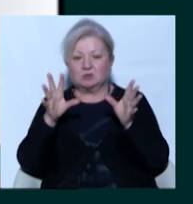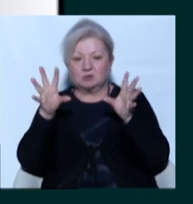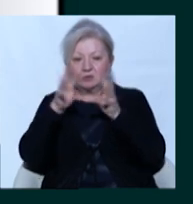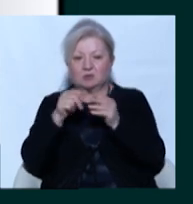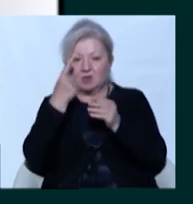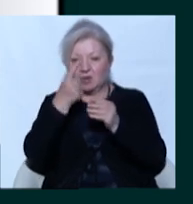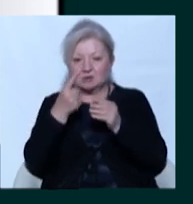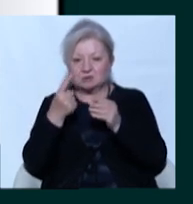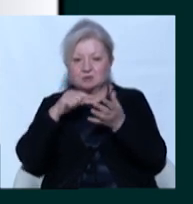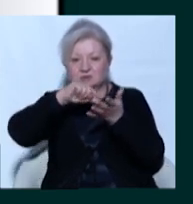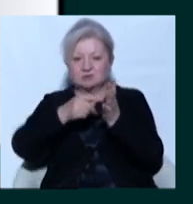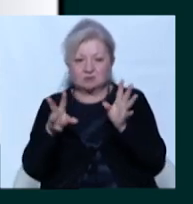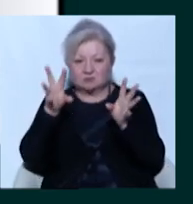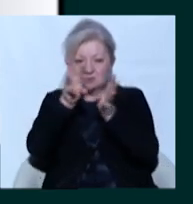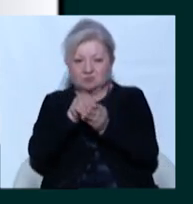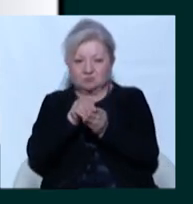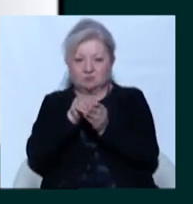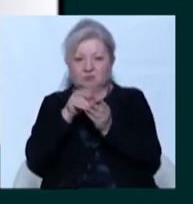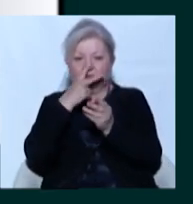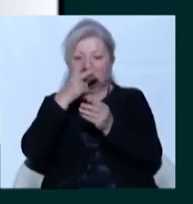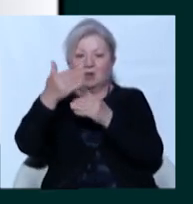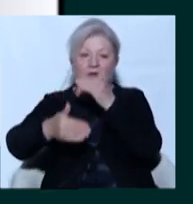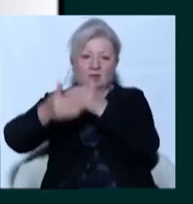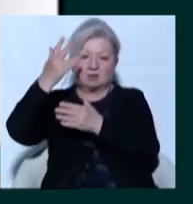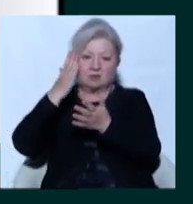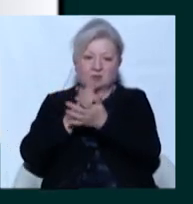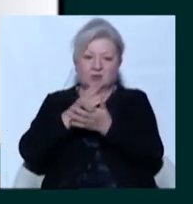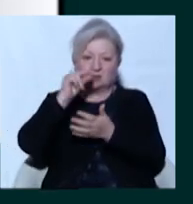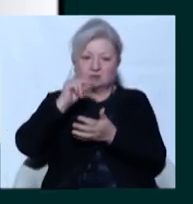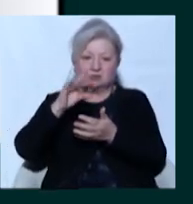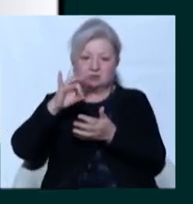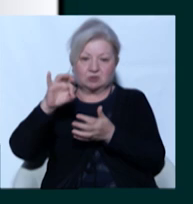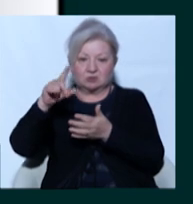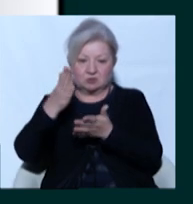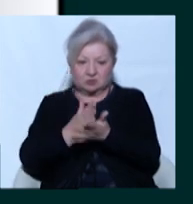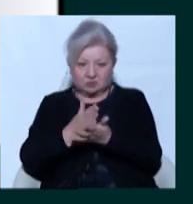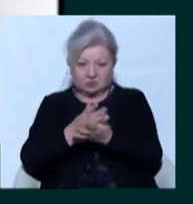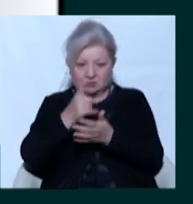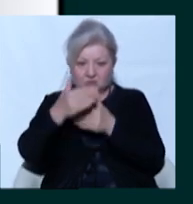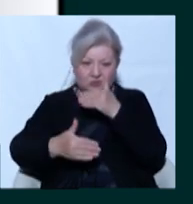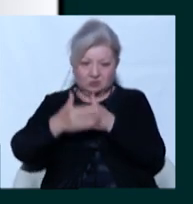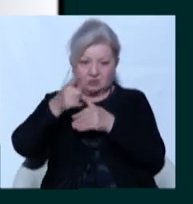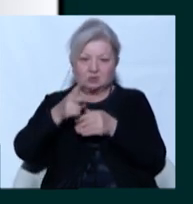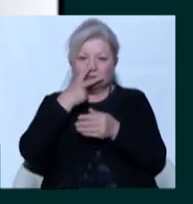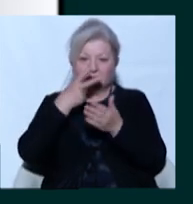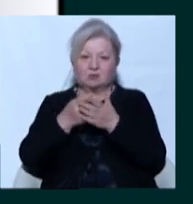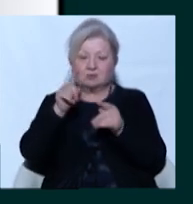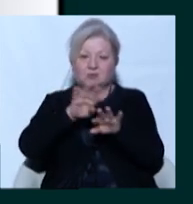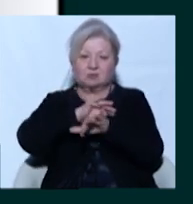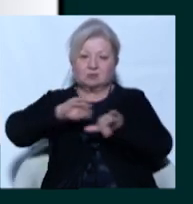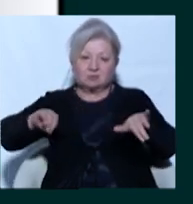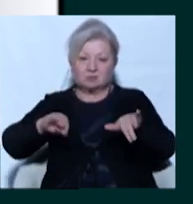წერტილში. ხედავთ, ეკრანზე არის ჭრილი. კი ბატონო, ეს ჩვენ უკვე ნახეთ. დავაცილოთ ეს